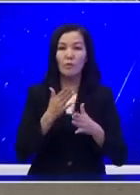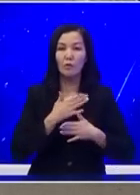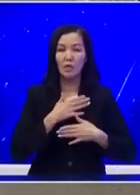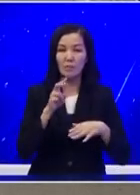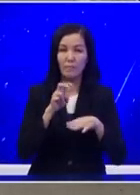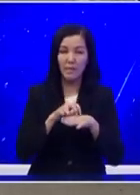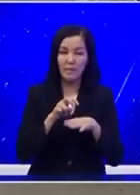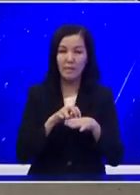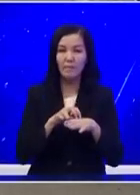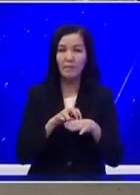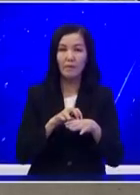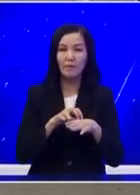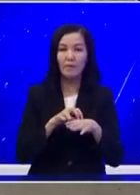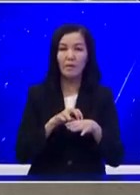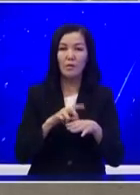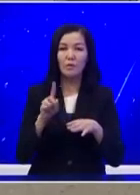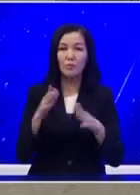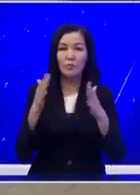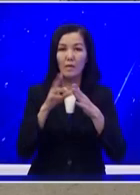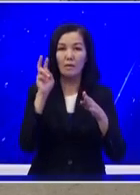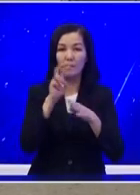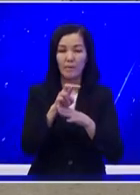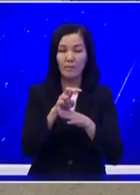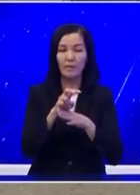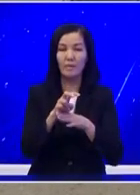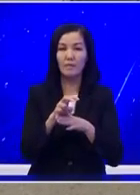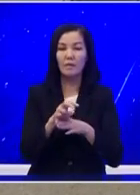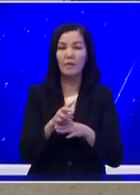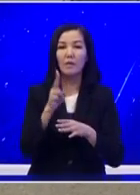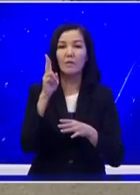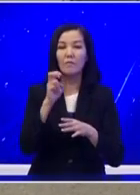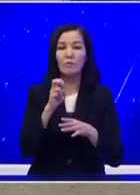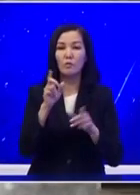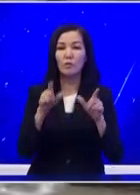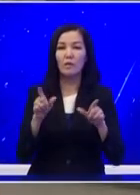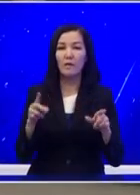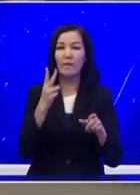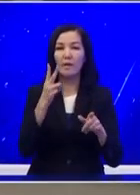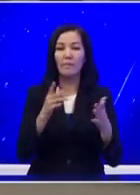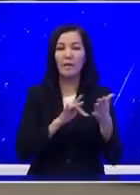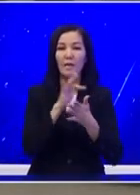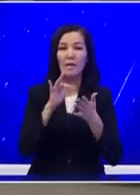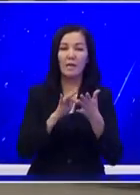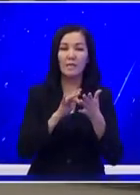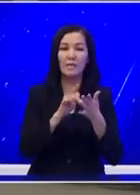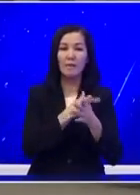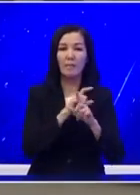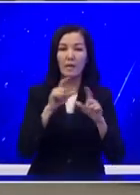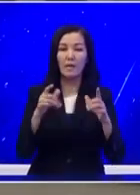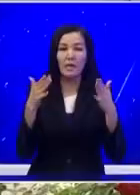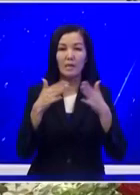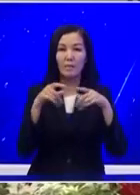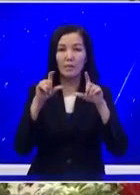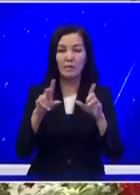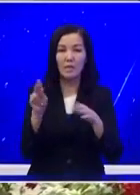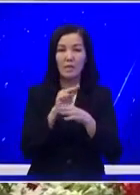медикам доехать до пациентов. Следует отметить, около 200 пациентов обеих городских поликлиник находятся на домашнем